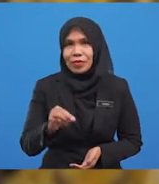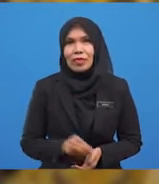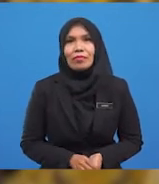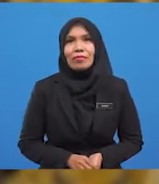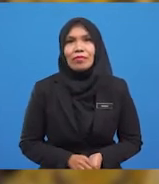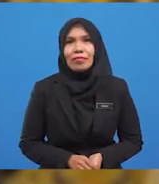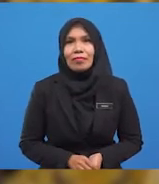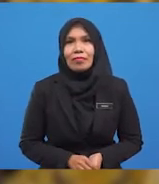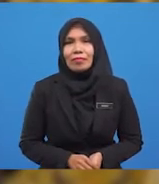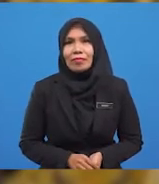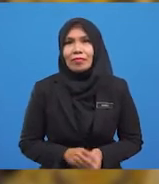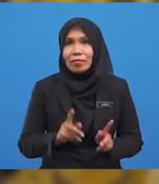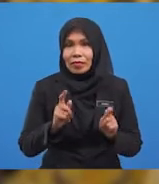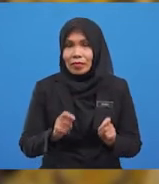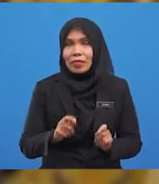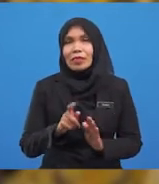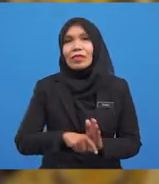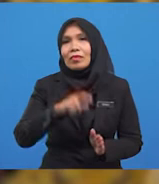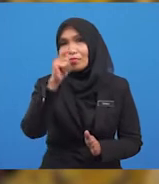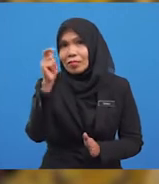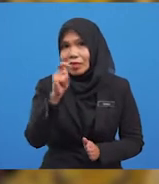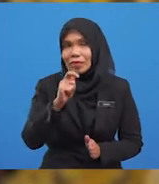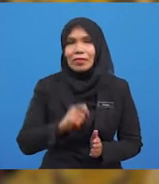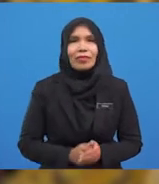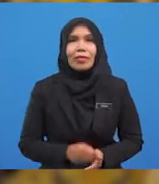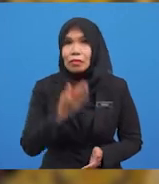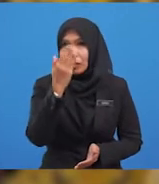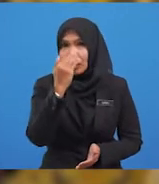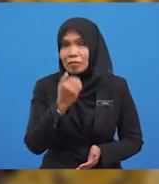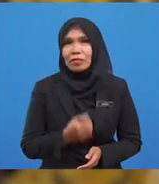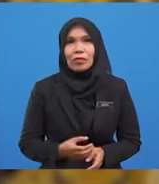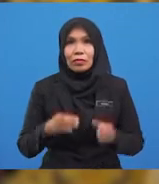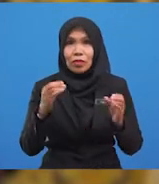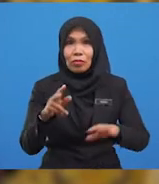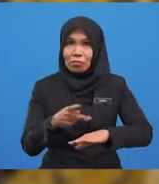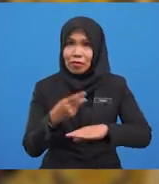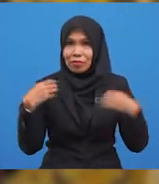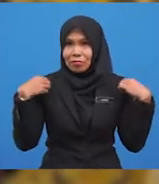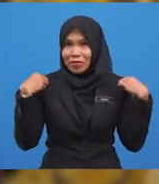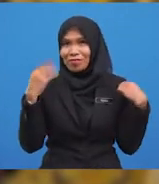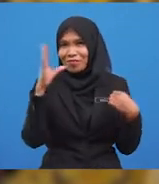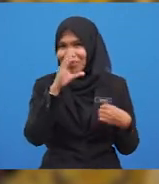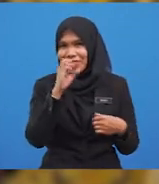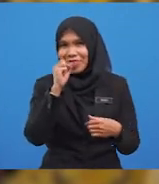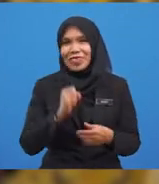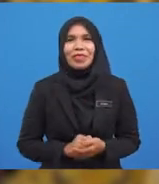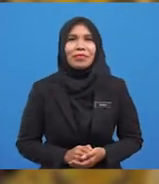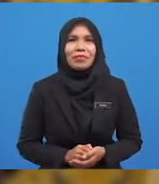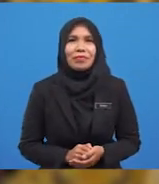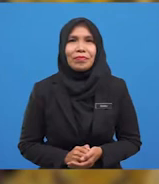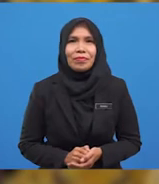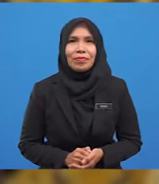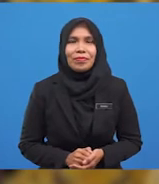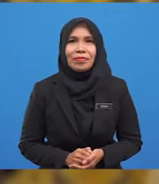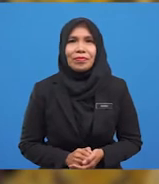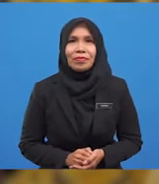tertanya-tanya mengapa cikgu berbusana indah pada kali ini. Sebab